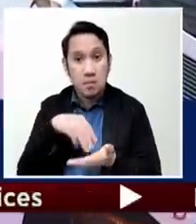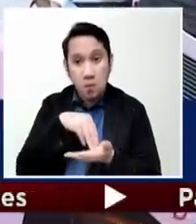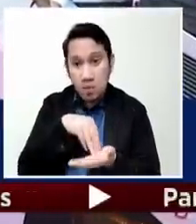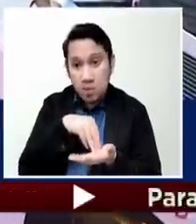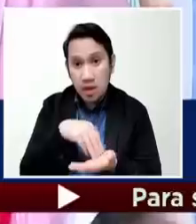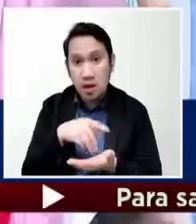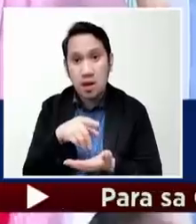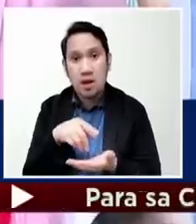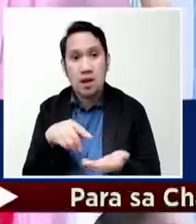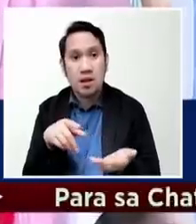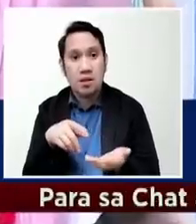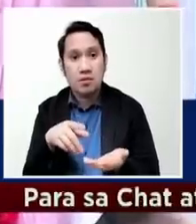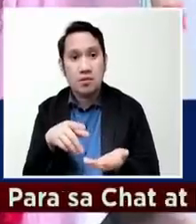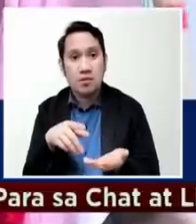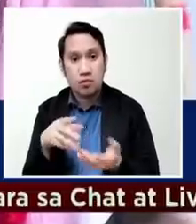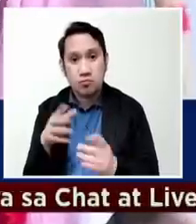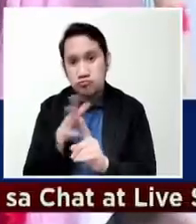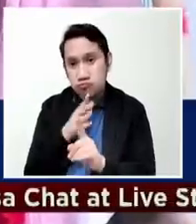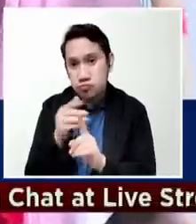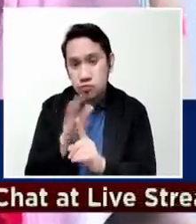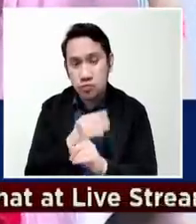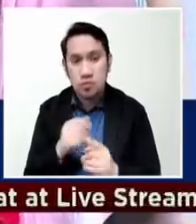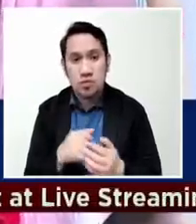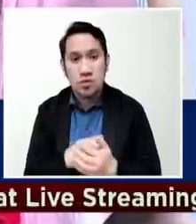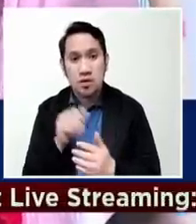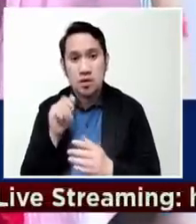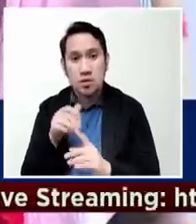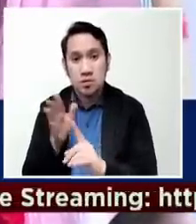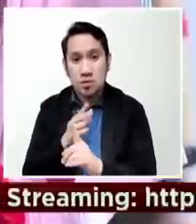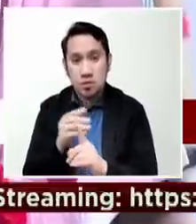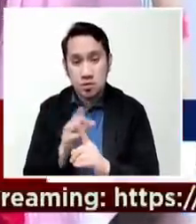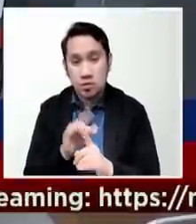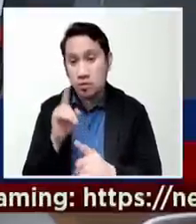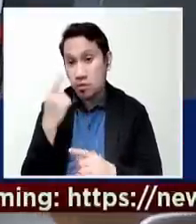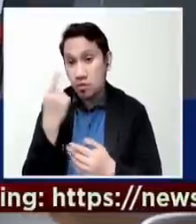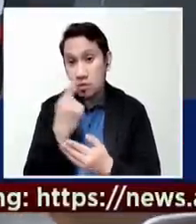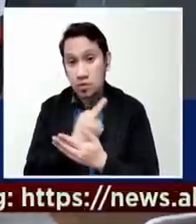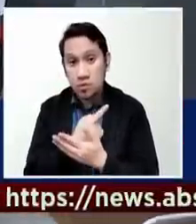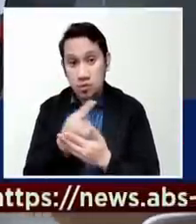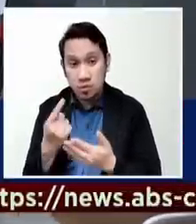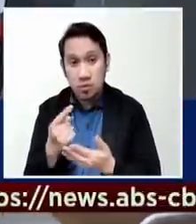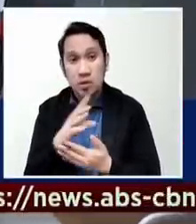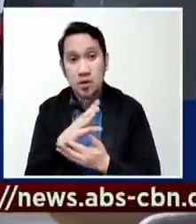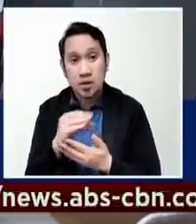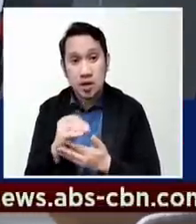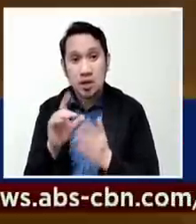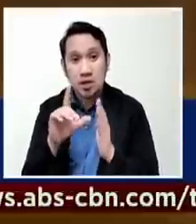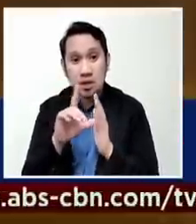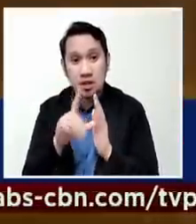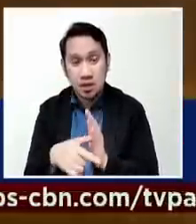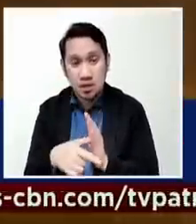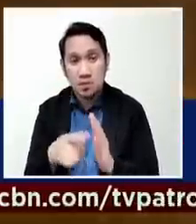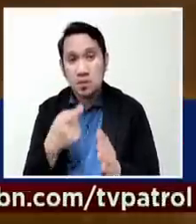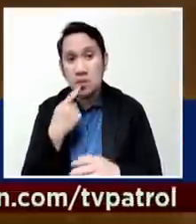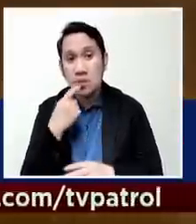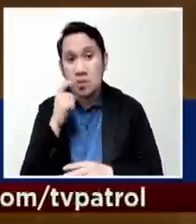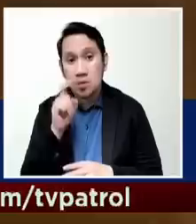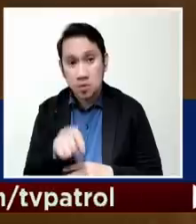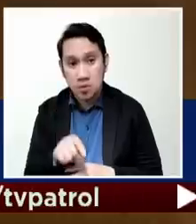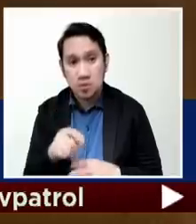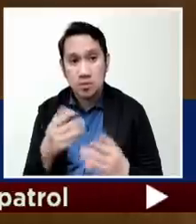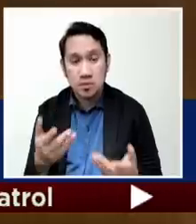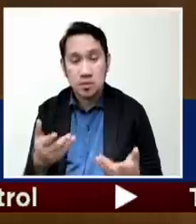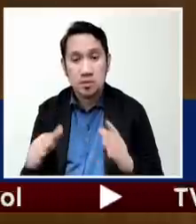ng biktima. Kailangan makuha nila ang loob ng biktima sa loob ng isang linggo at kalaunan ay uutusan nila ang mga ito